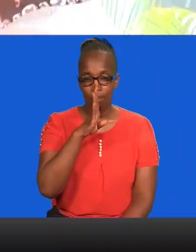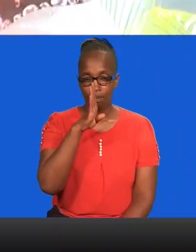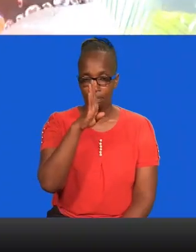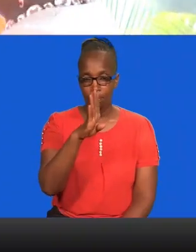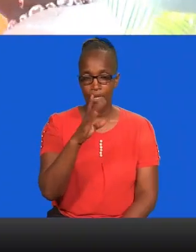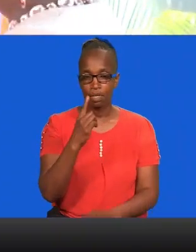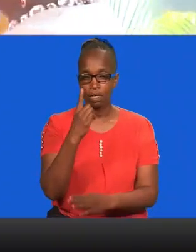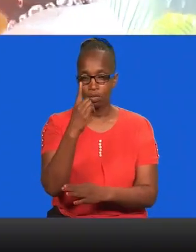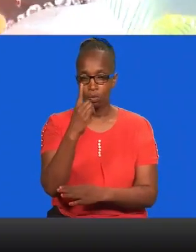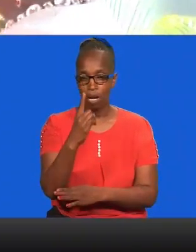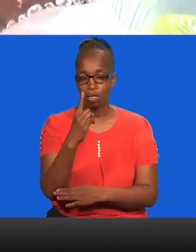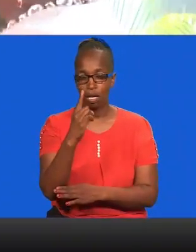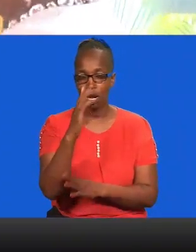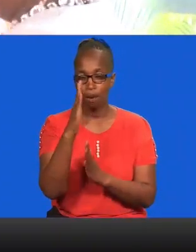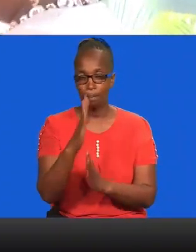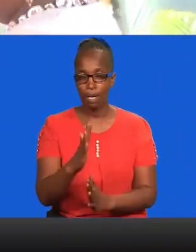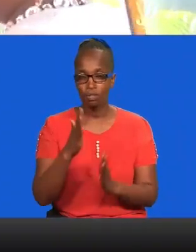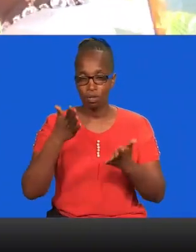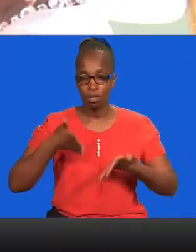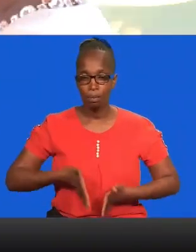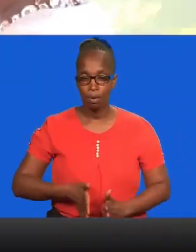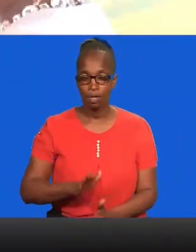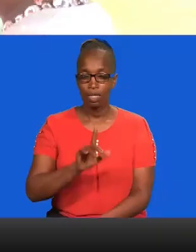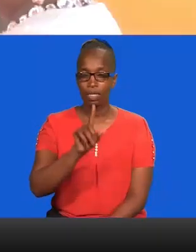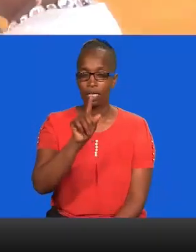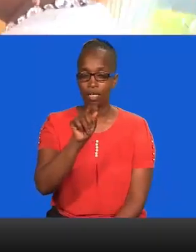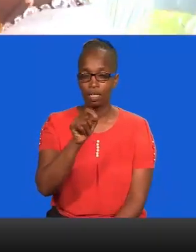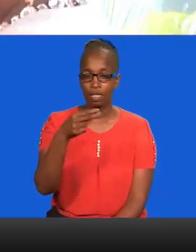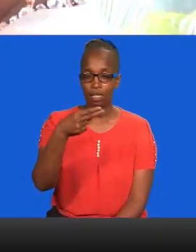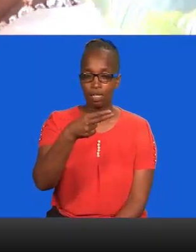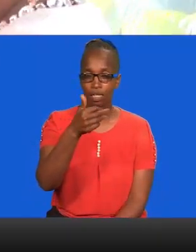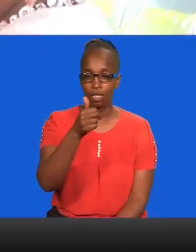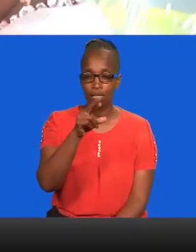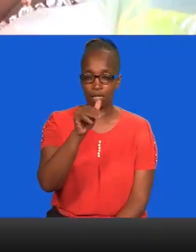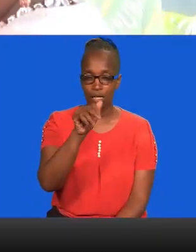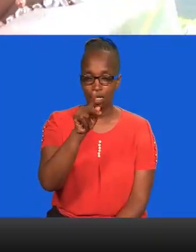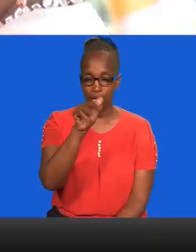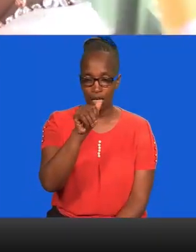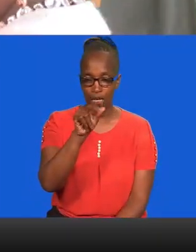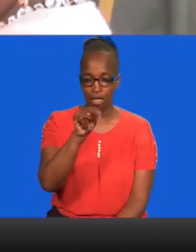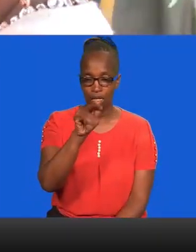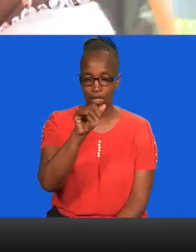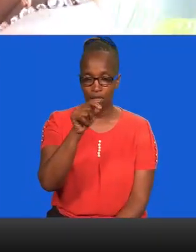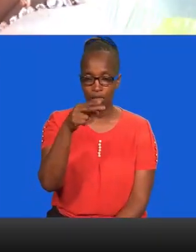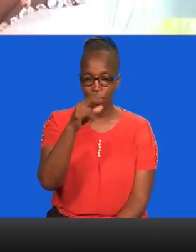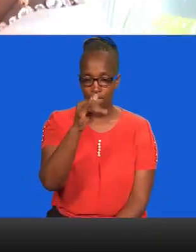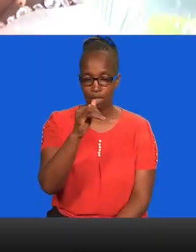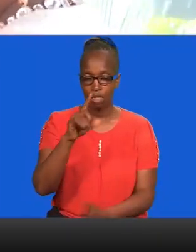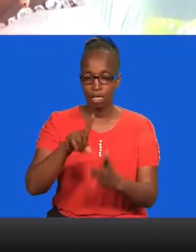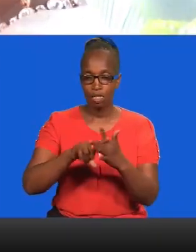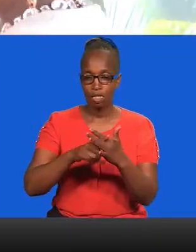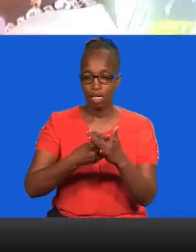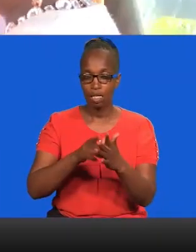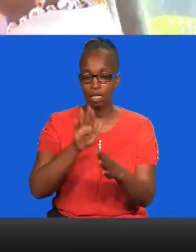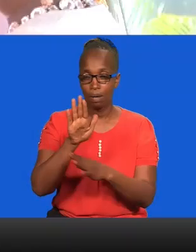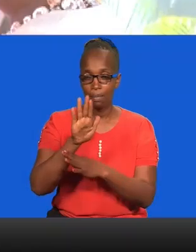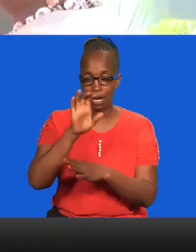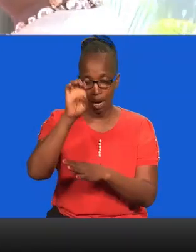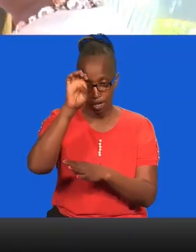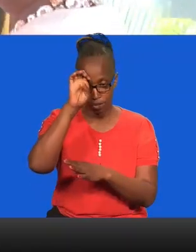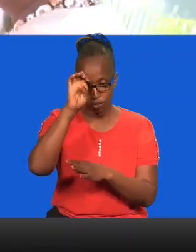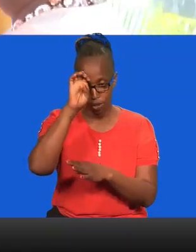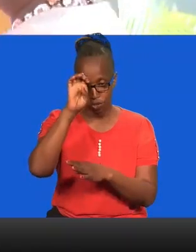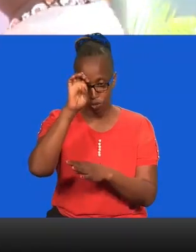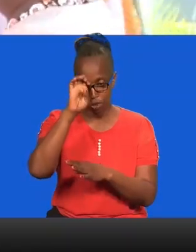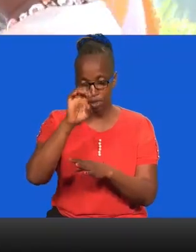I will be faithful and bear true allegiance to the Republic of Kenya. And bear true